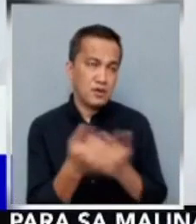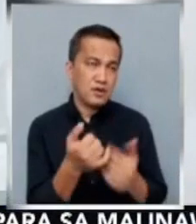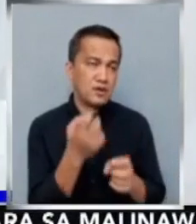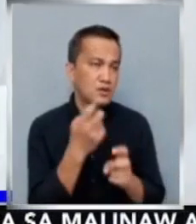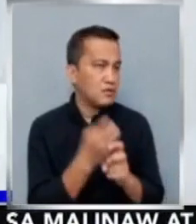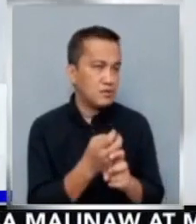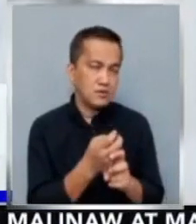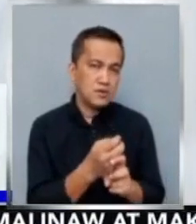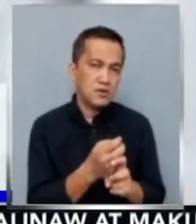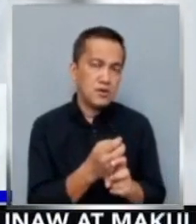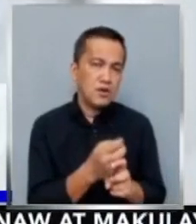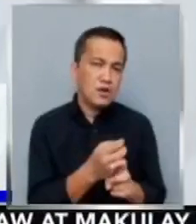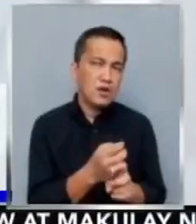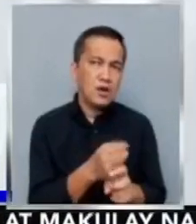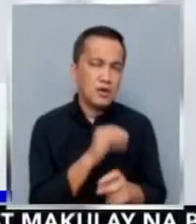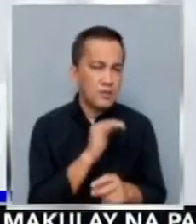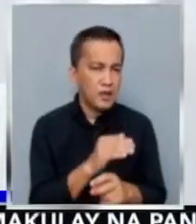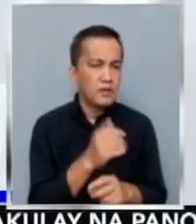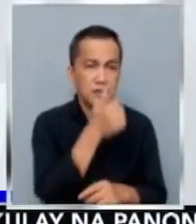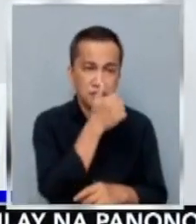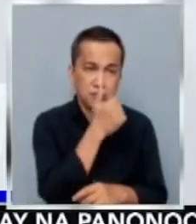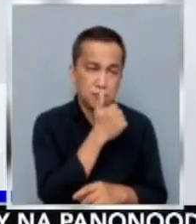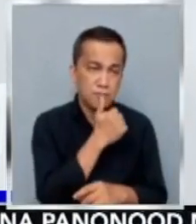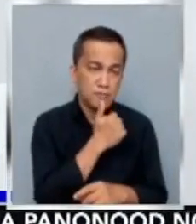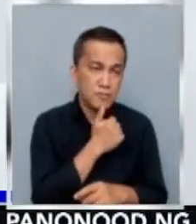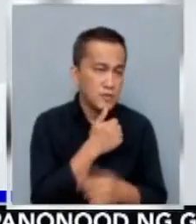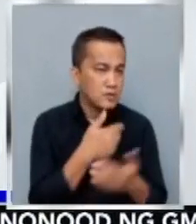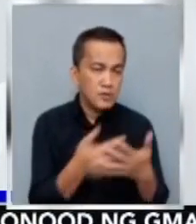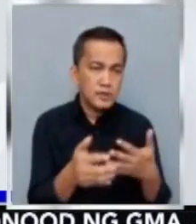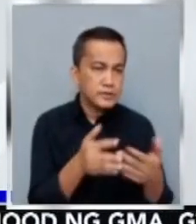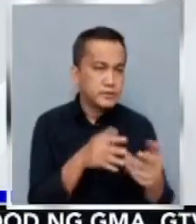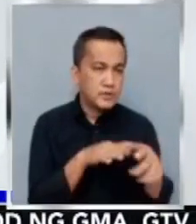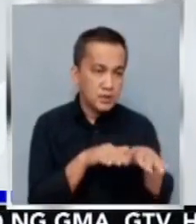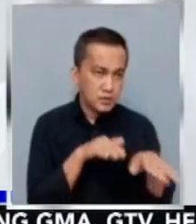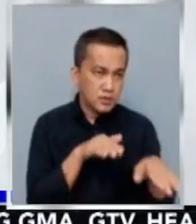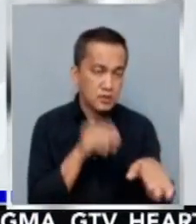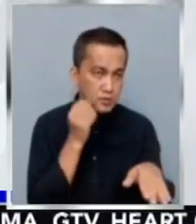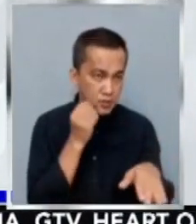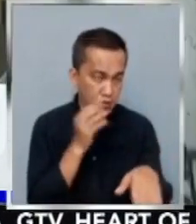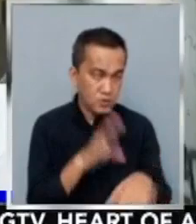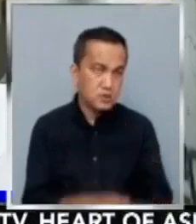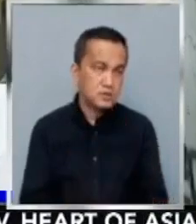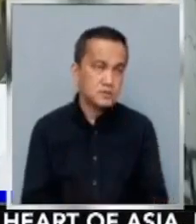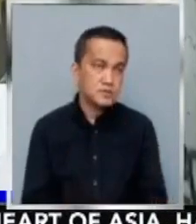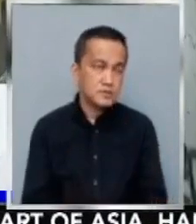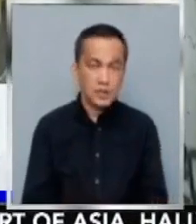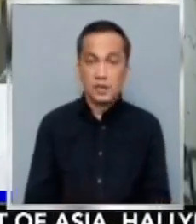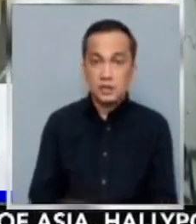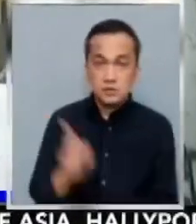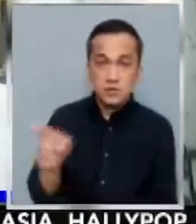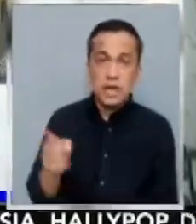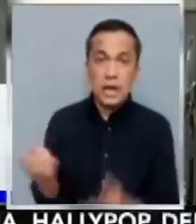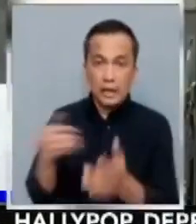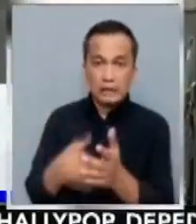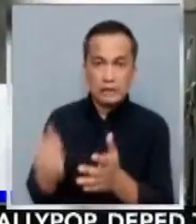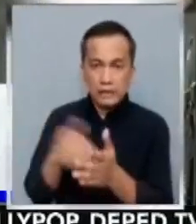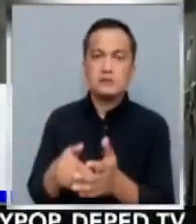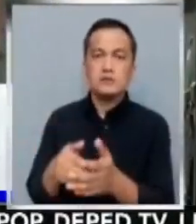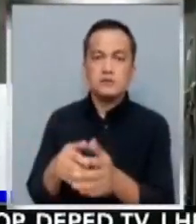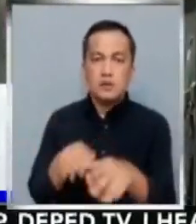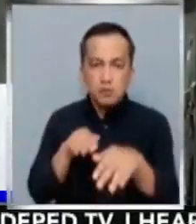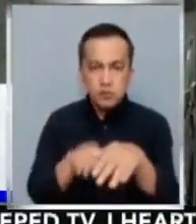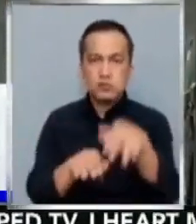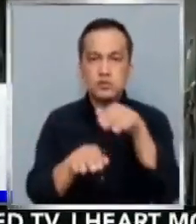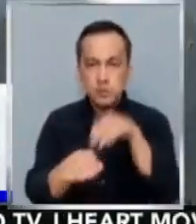kami. Tiyaga lang po talaga kahit traffic. Makauwi lang po. Buti na lang sunod-sunod naman ang dating ng mga libreng sakay na bus sa